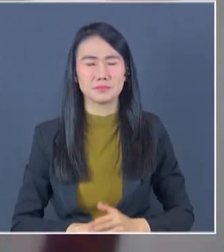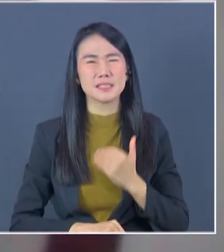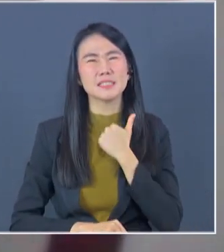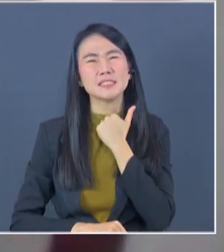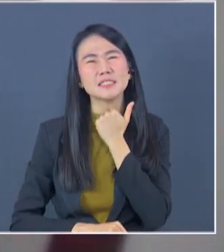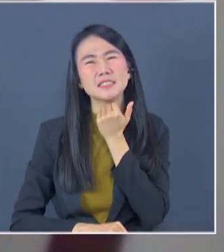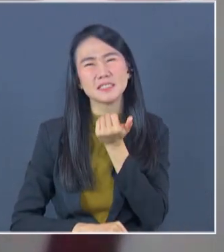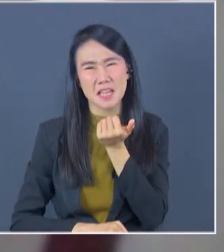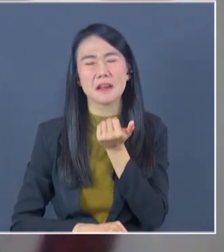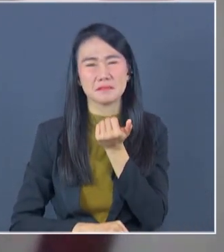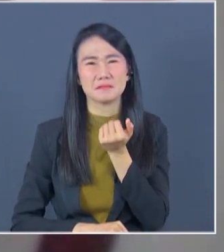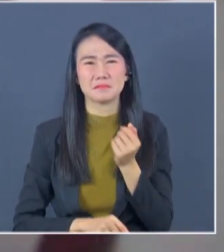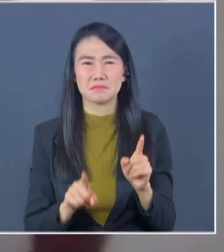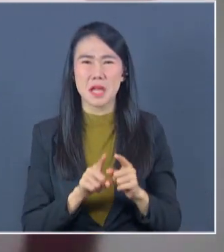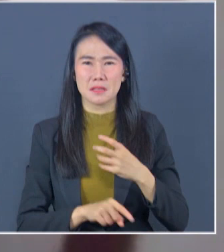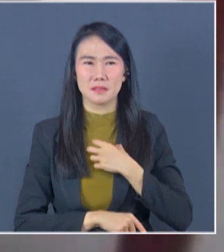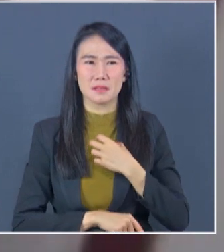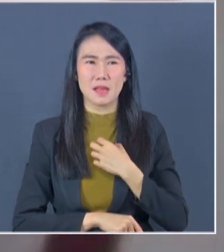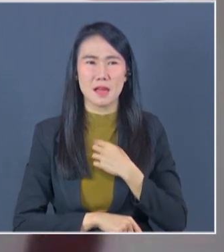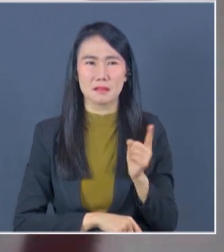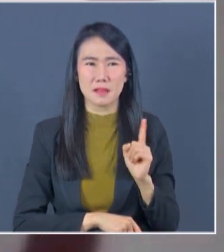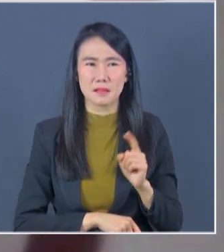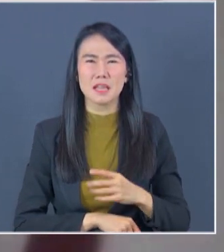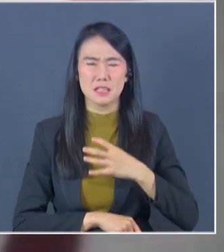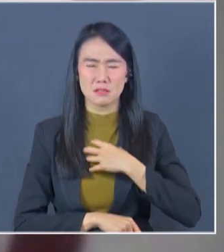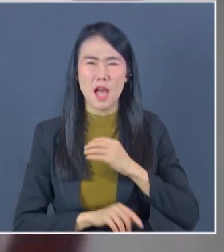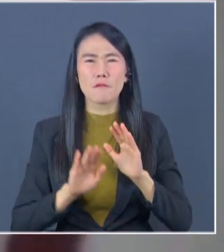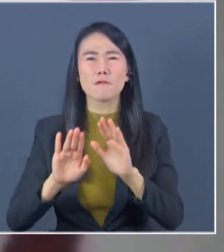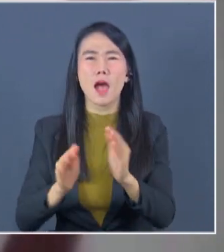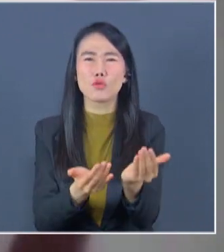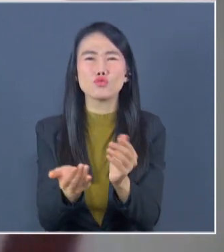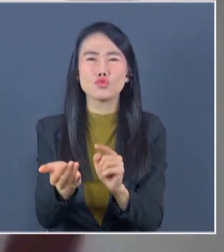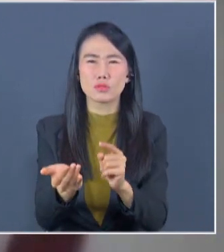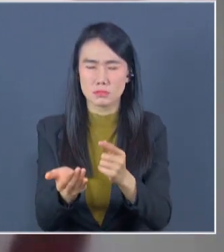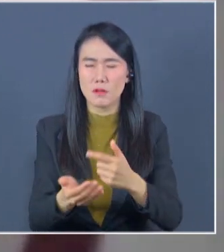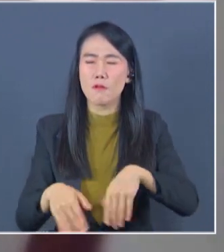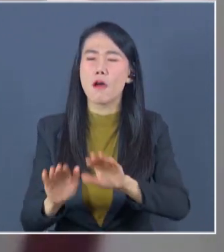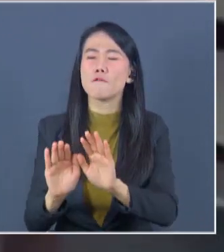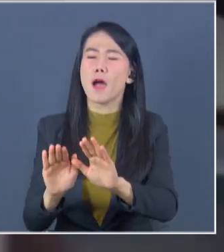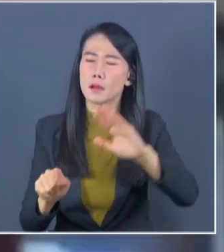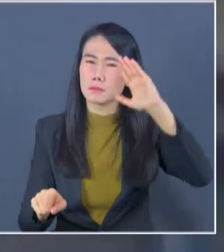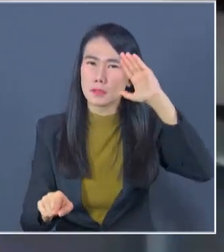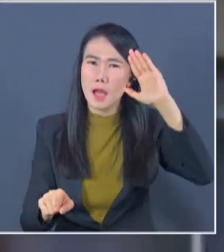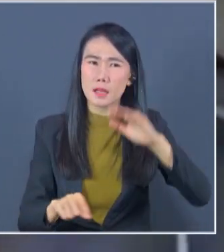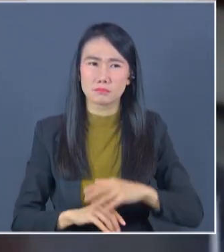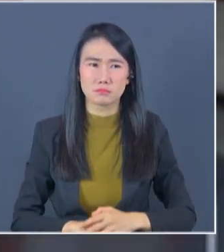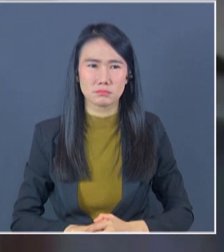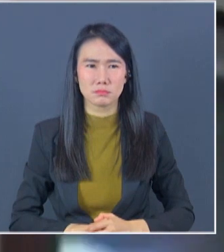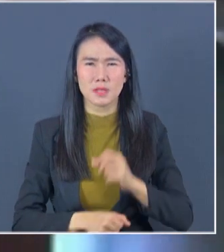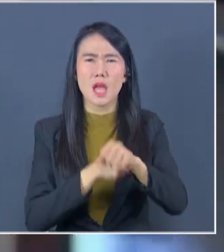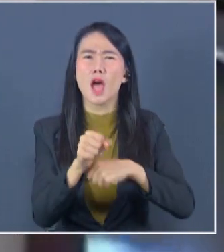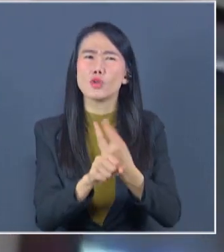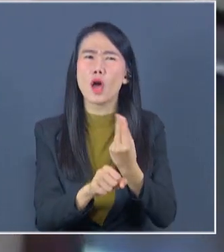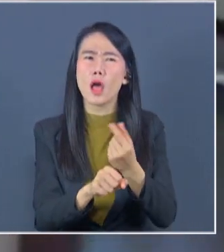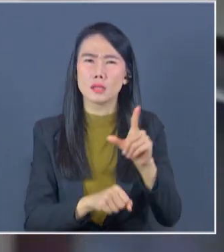อเรื่องลูกเสียเนี่ยผมทำให้ทุกอย่าง ครับเราฝากให้เป็นทหารทีอยากให้เป็นทหาร ได้ ทหารอะไรไปพิมพ์ดีด